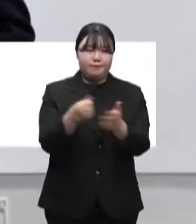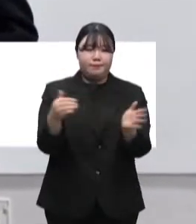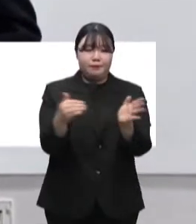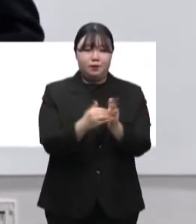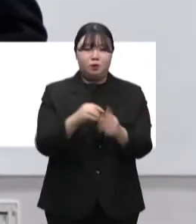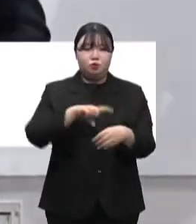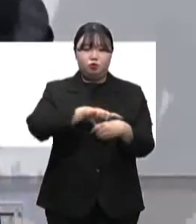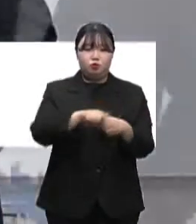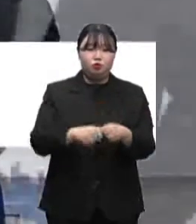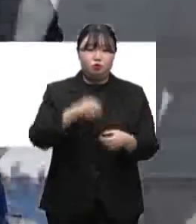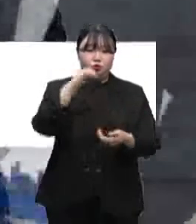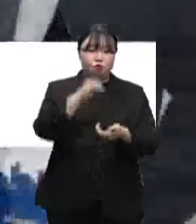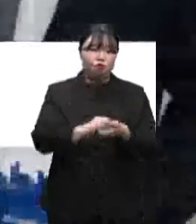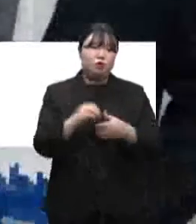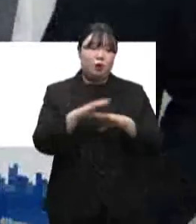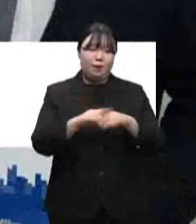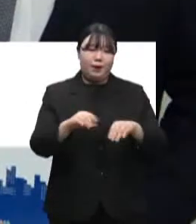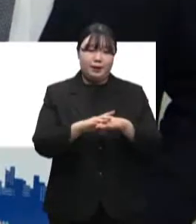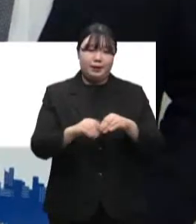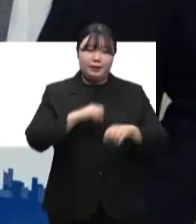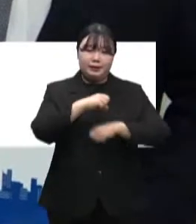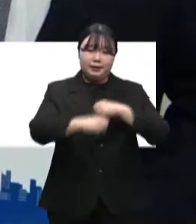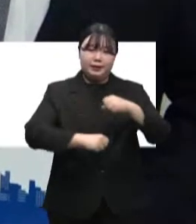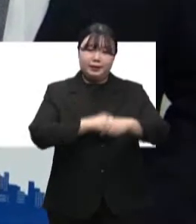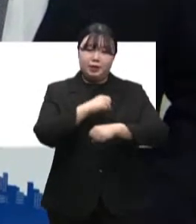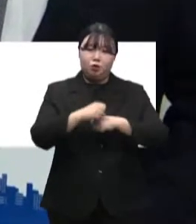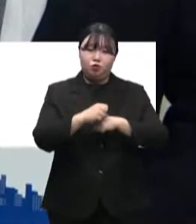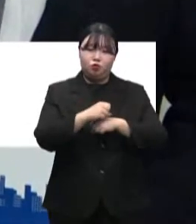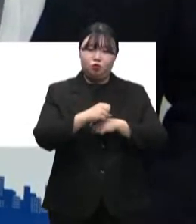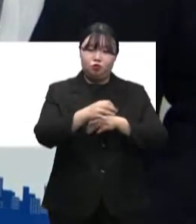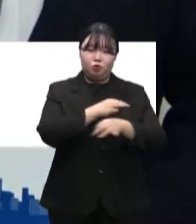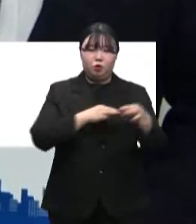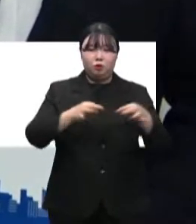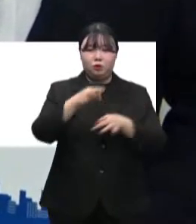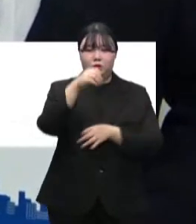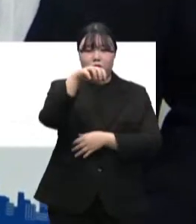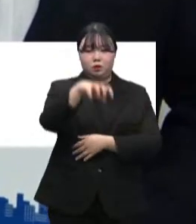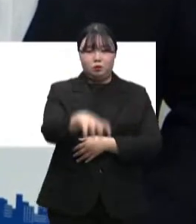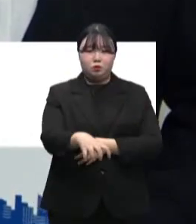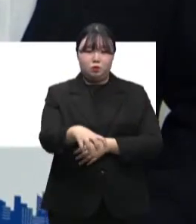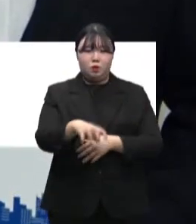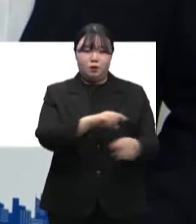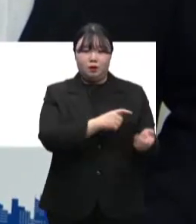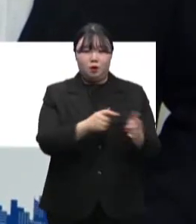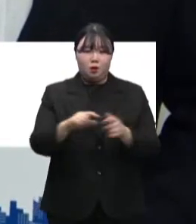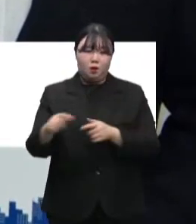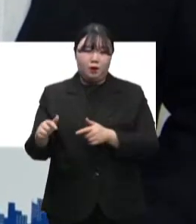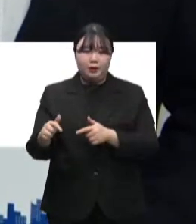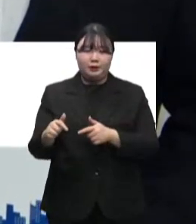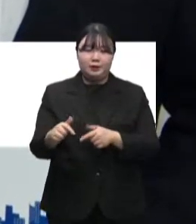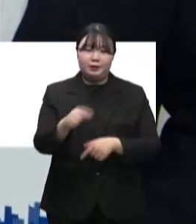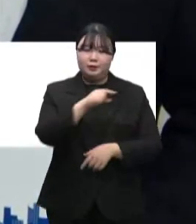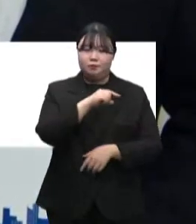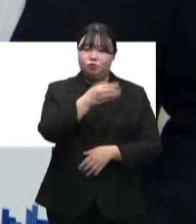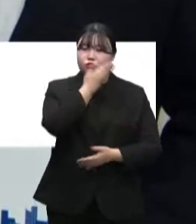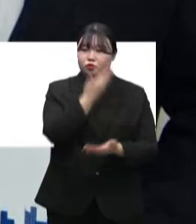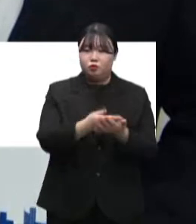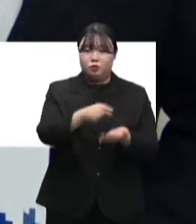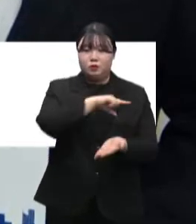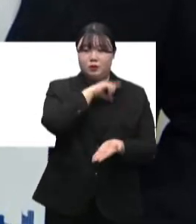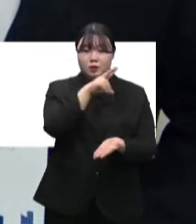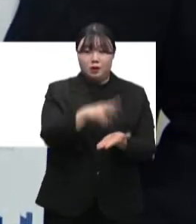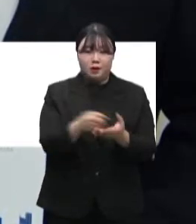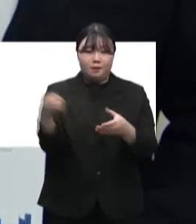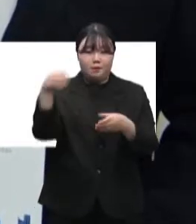규제완화와 인천경제자유구역 역차별 해소 지방자치 권한 강화 등 3대 어젠 다 9개 정책 제안이